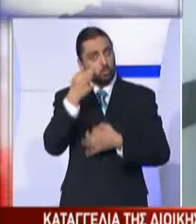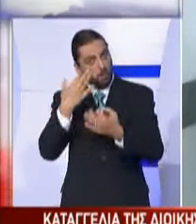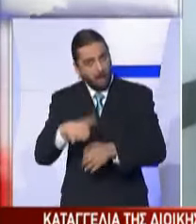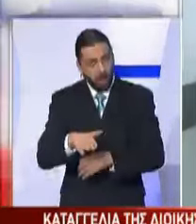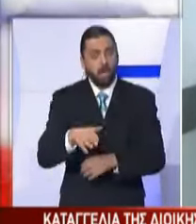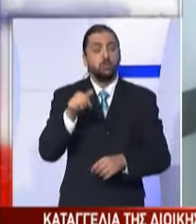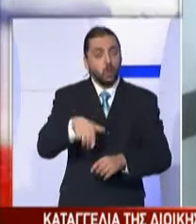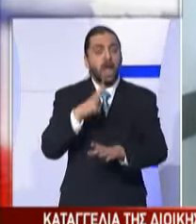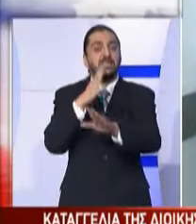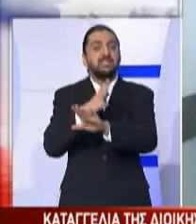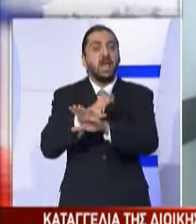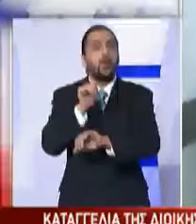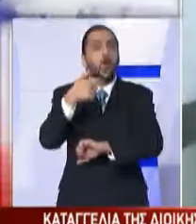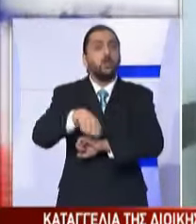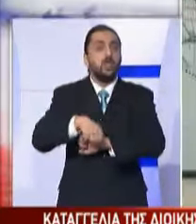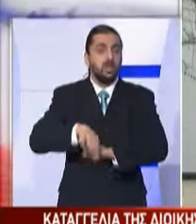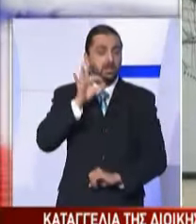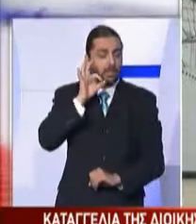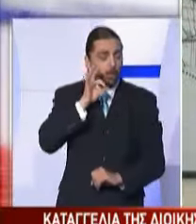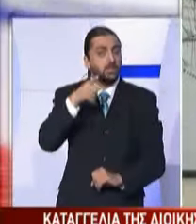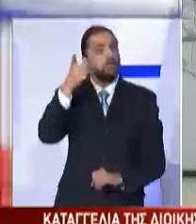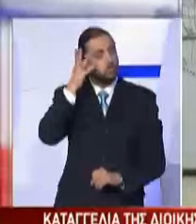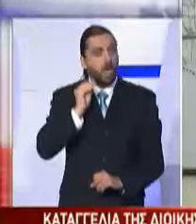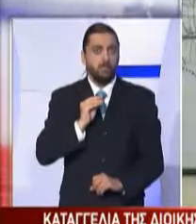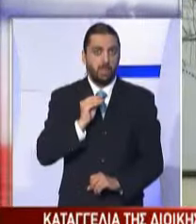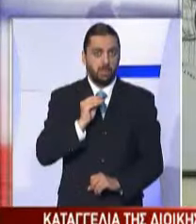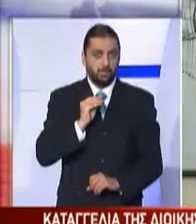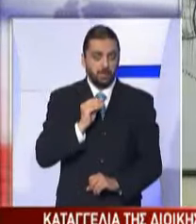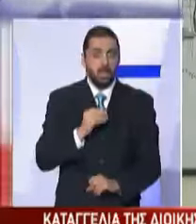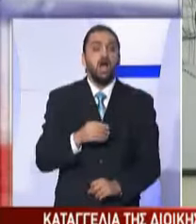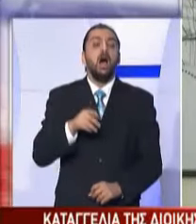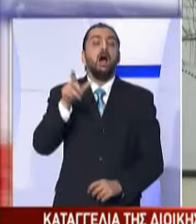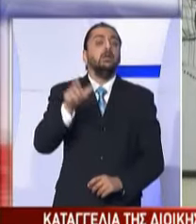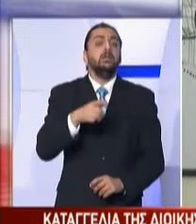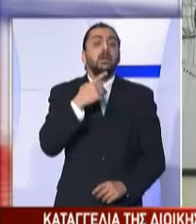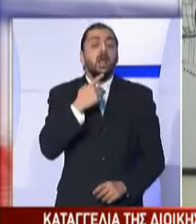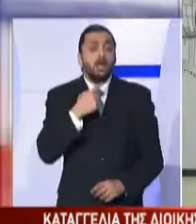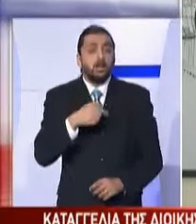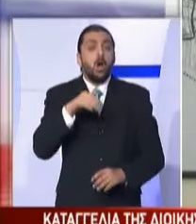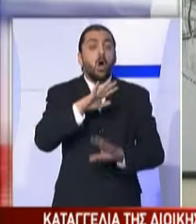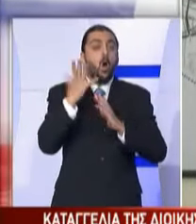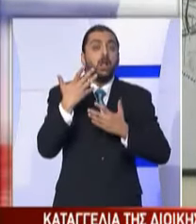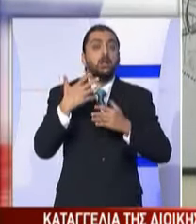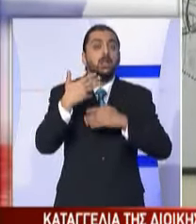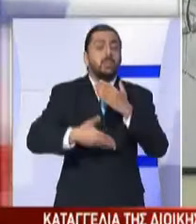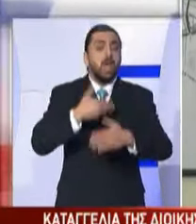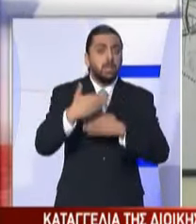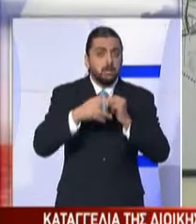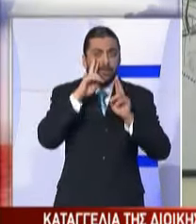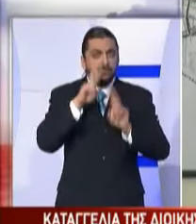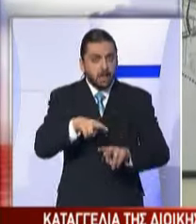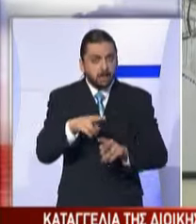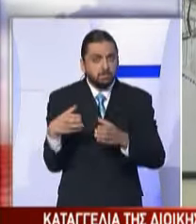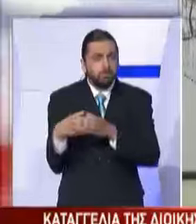γνώση της Εισαγγελίας Πρωτοδικών Θεσσαλονίκης. Υπήρξε αναφορά του εσωτερικού ελεγκτού του νοσοκομείου που είπε ότι η όλη διαδικασία θυμίζει